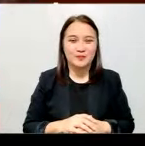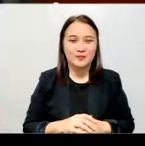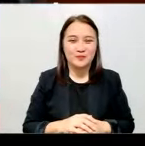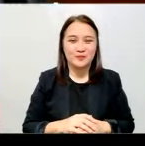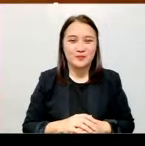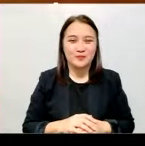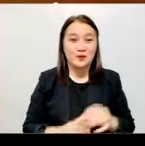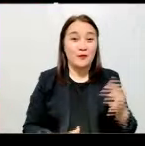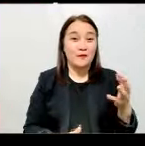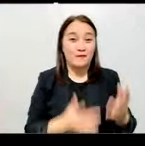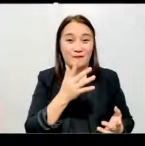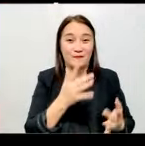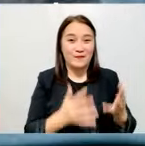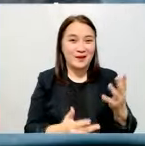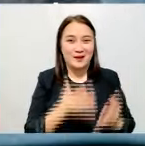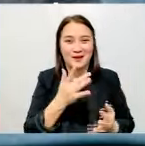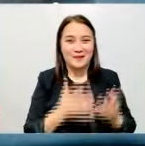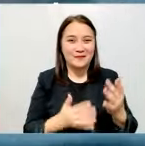Fire!